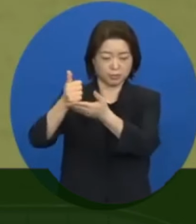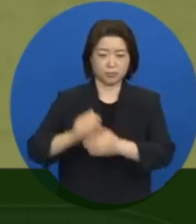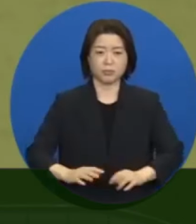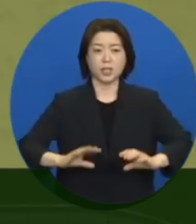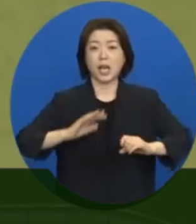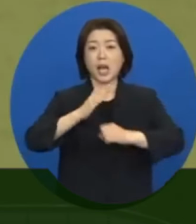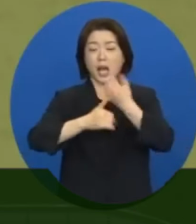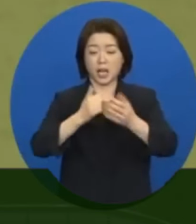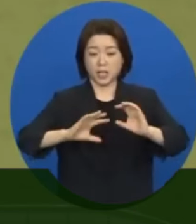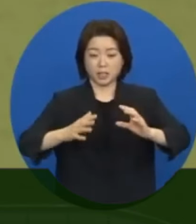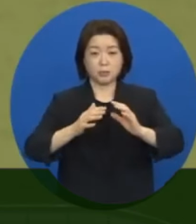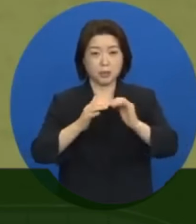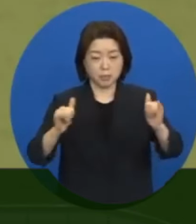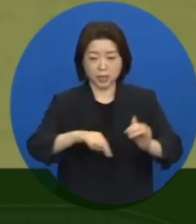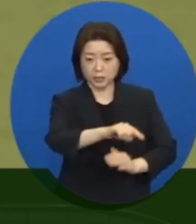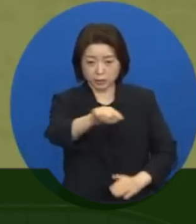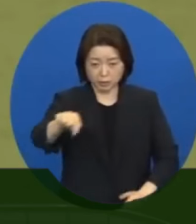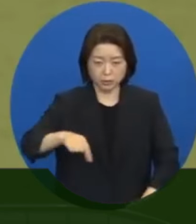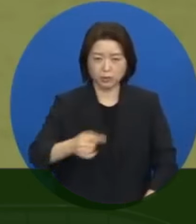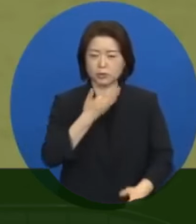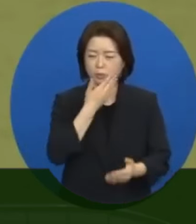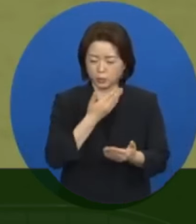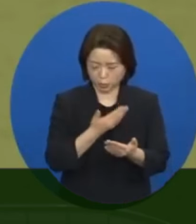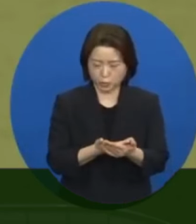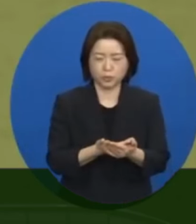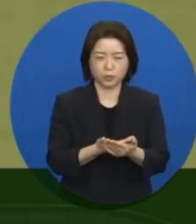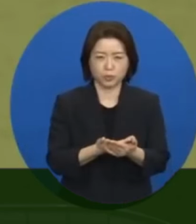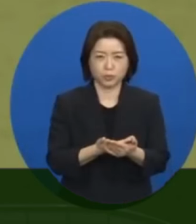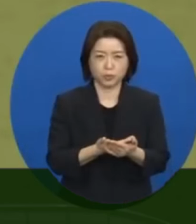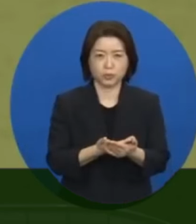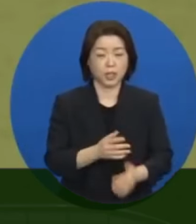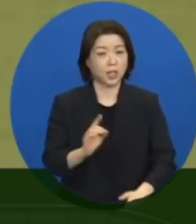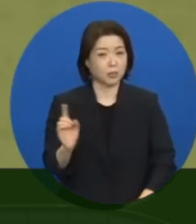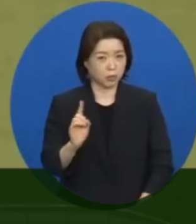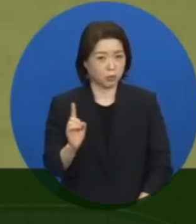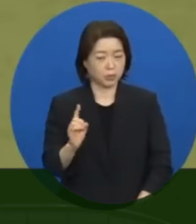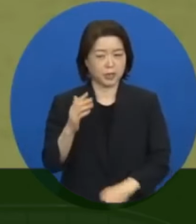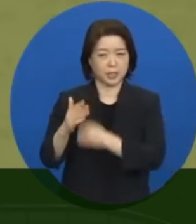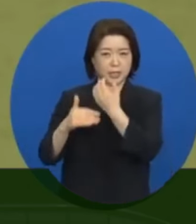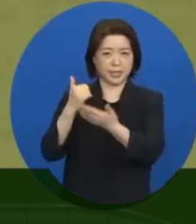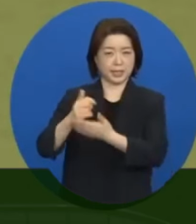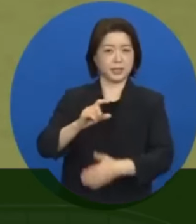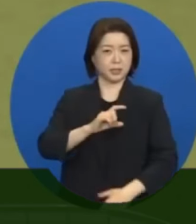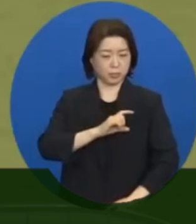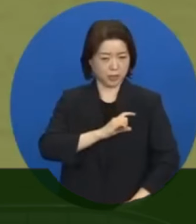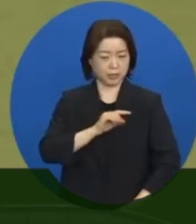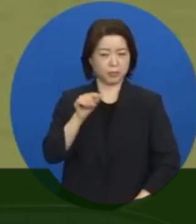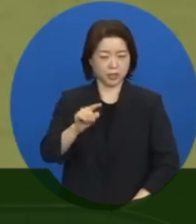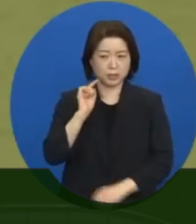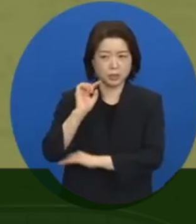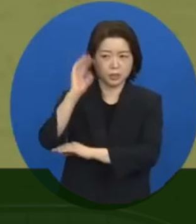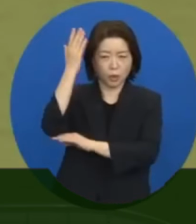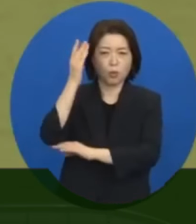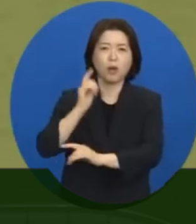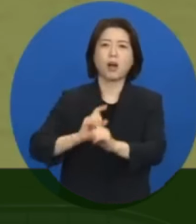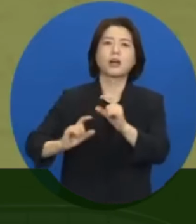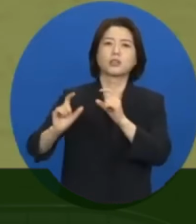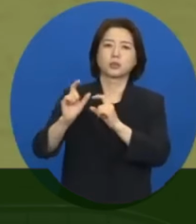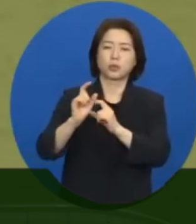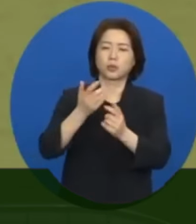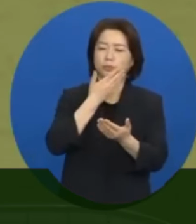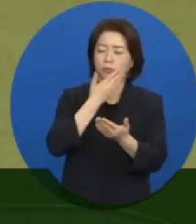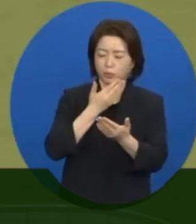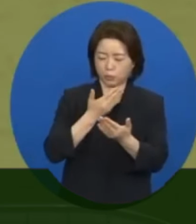소중하기 때문이고 다 하나님의 이름과 그 영광은 더없이 더